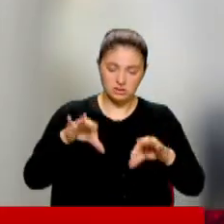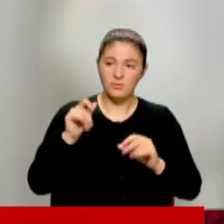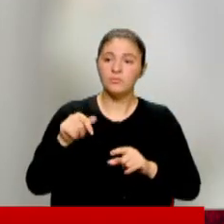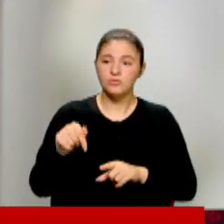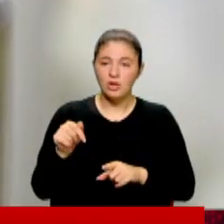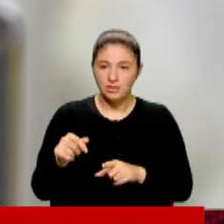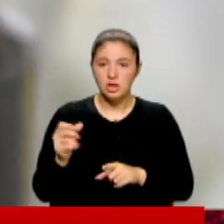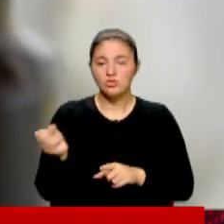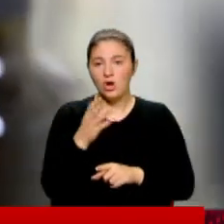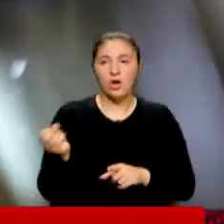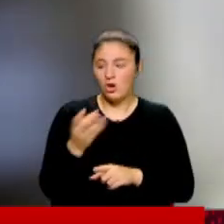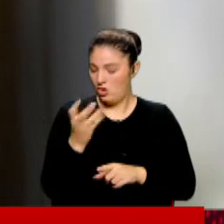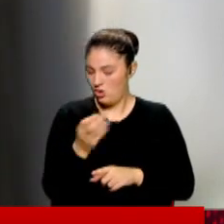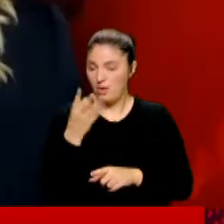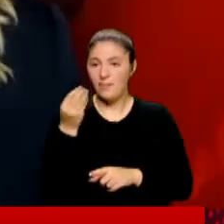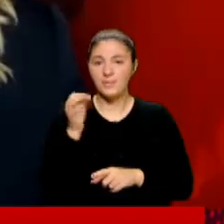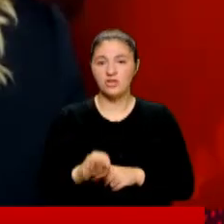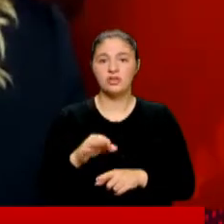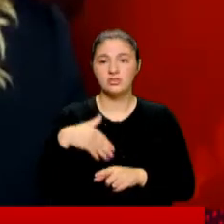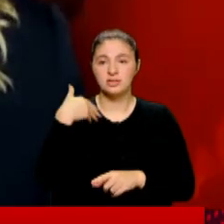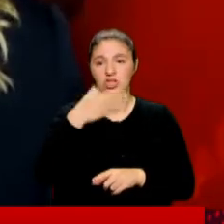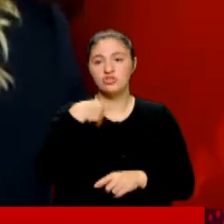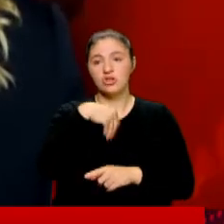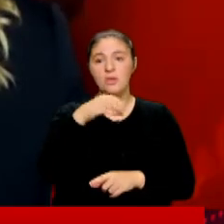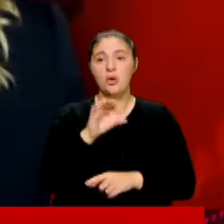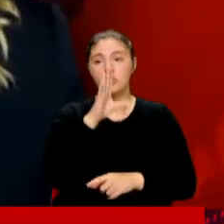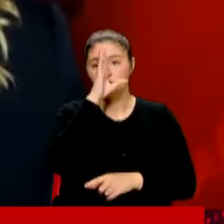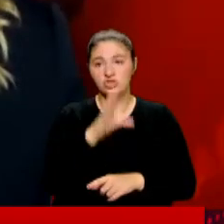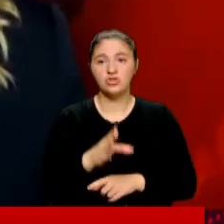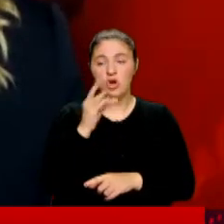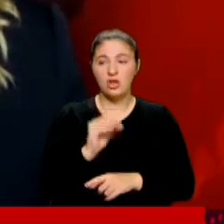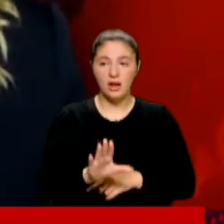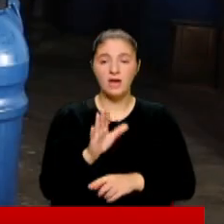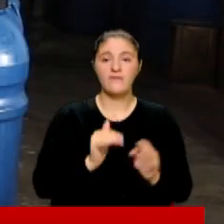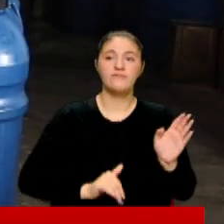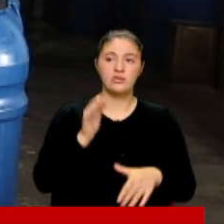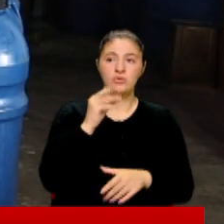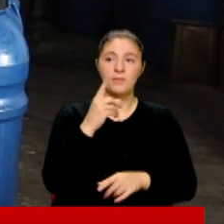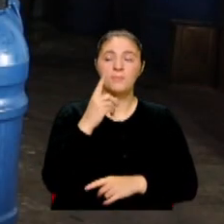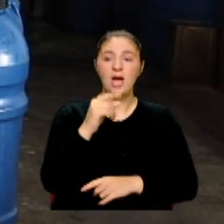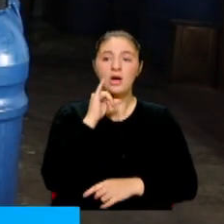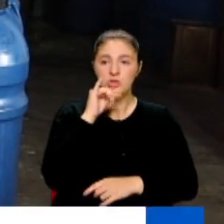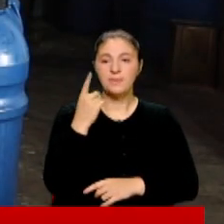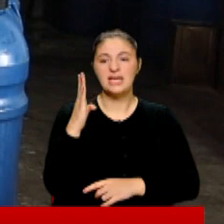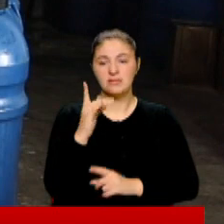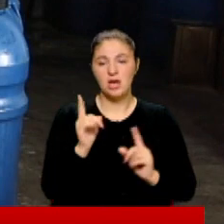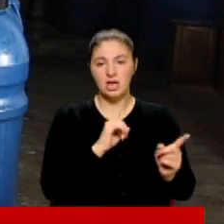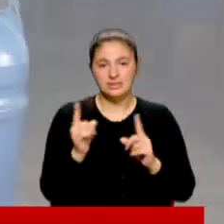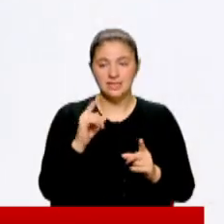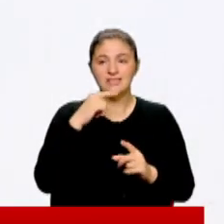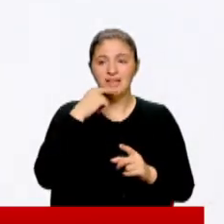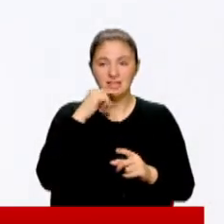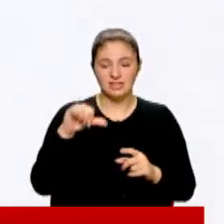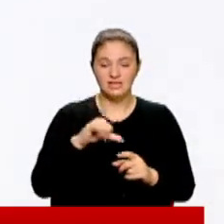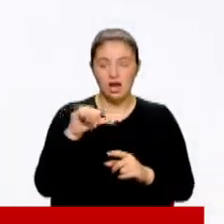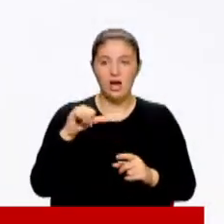buradan göndermeye başladı. İhracat bu şekilde ciddi olarak arttı. 1 Ağustos 1 Kasım arası zeytinyağı